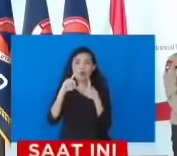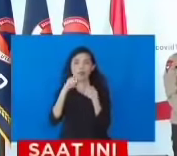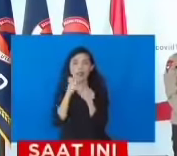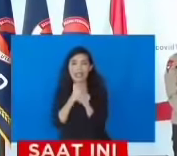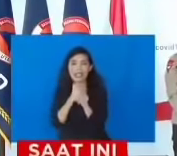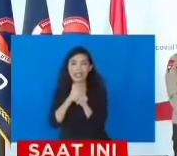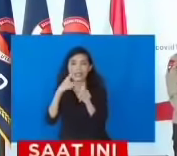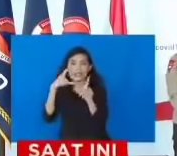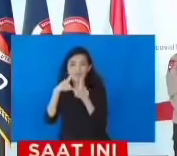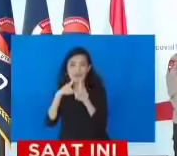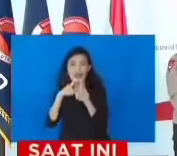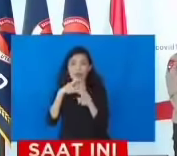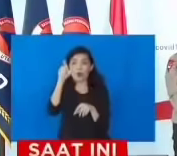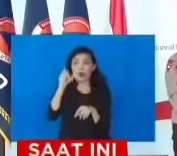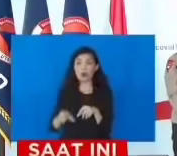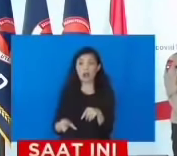gangguan.